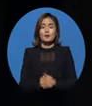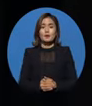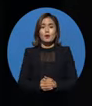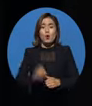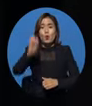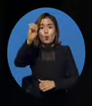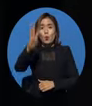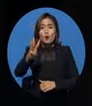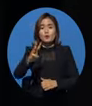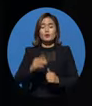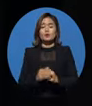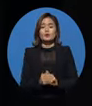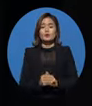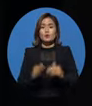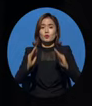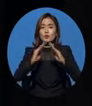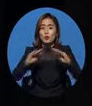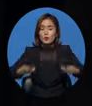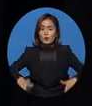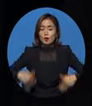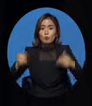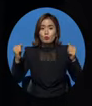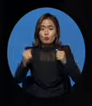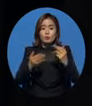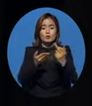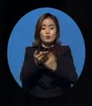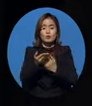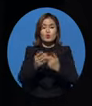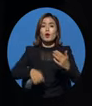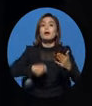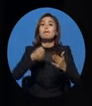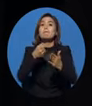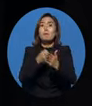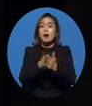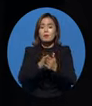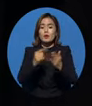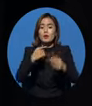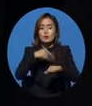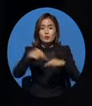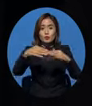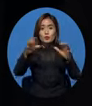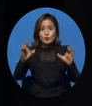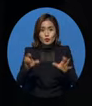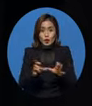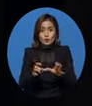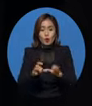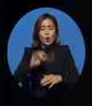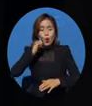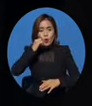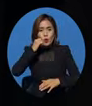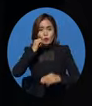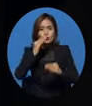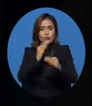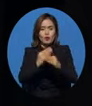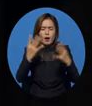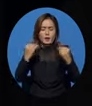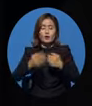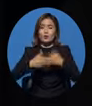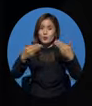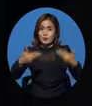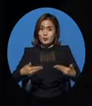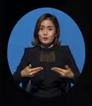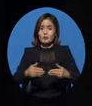광주 그리고 전남 전북 제주 엑 열심히 민주당이 고비마다 물꼬를 터 왔읍니다